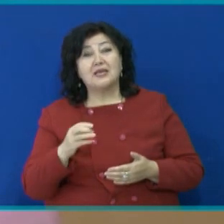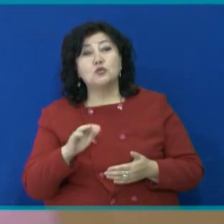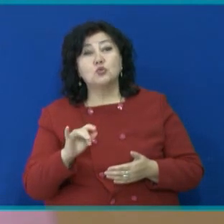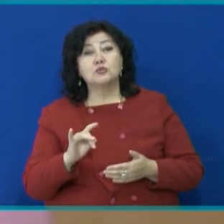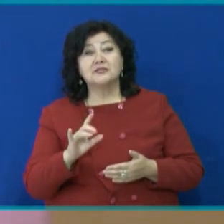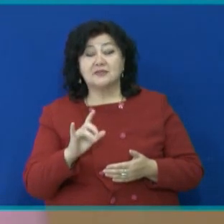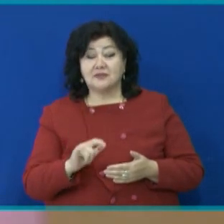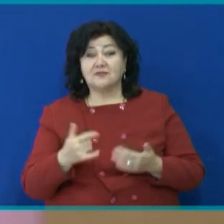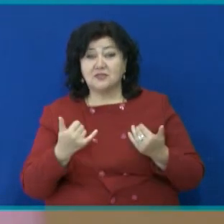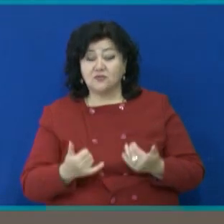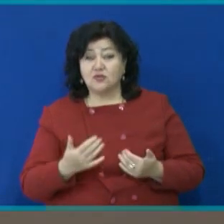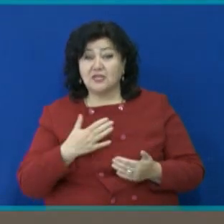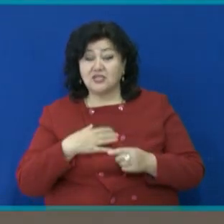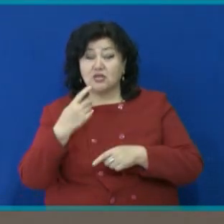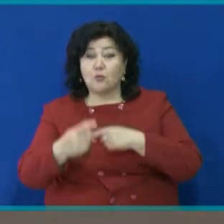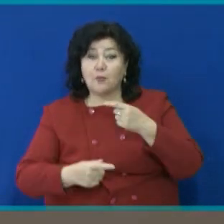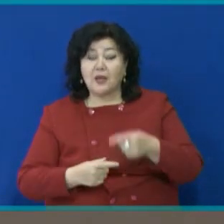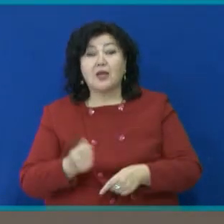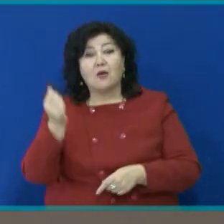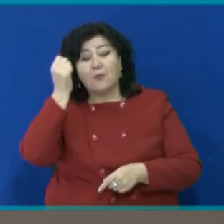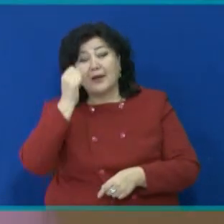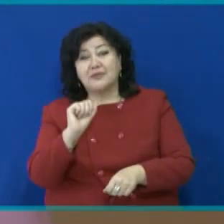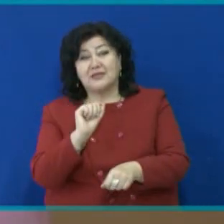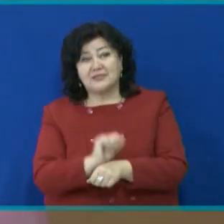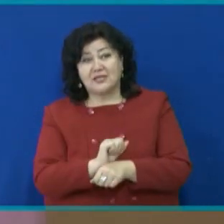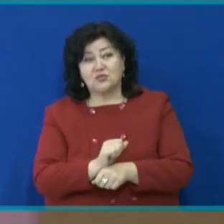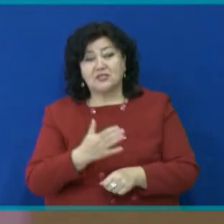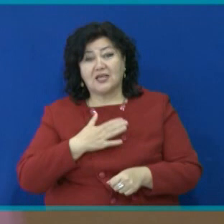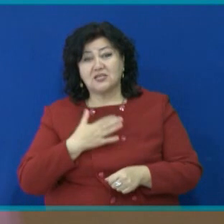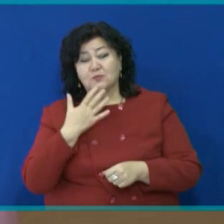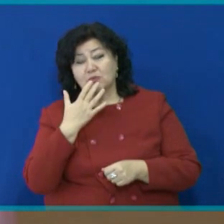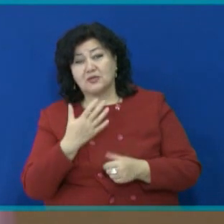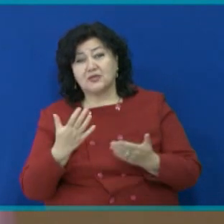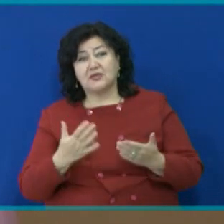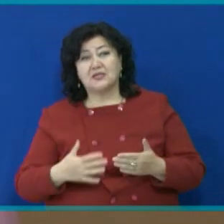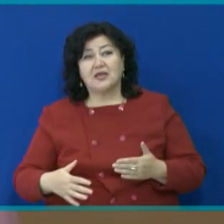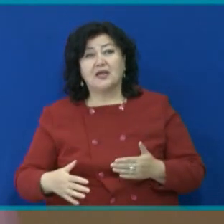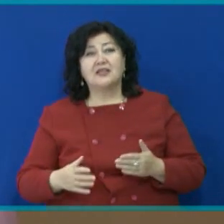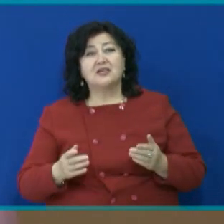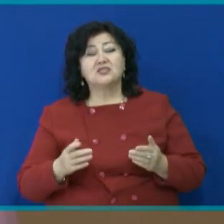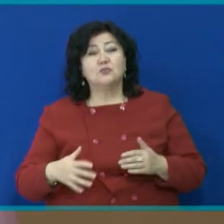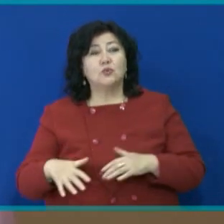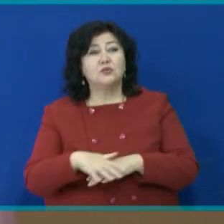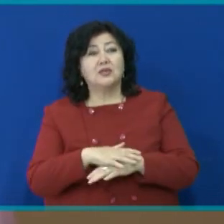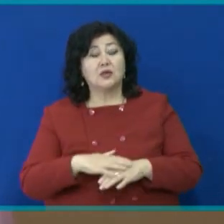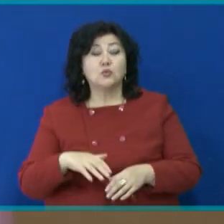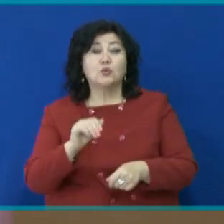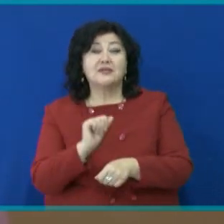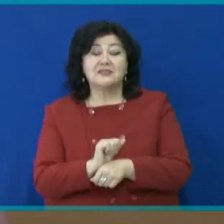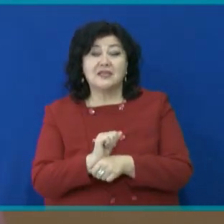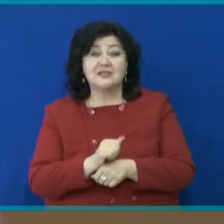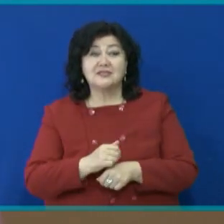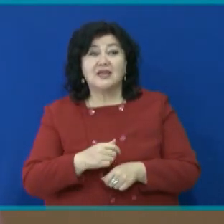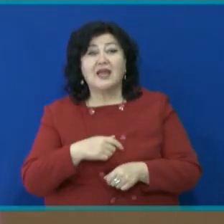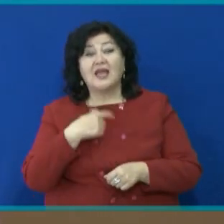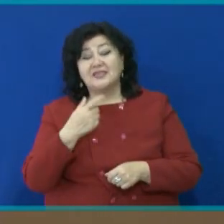еңбектері бүгінде біздің ұрпаққа мирас болып табылады. Әрбір ұлттың, ұлыстың ең басты рухани байлығы сақталуының ең